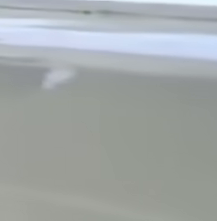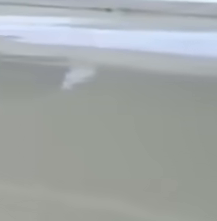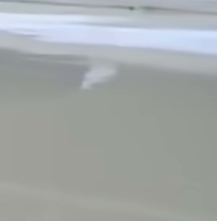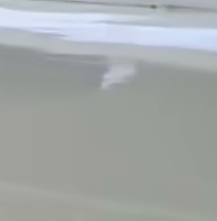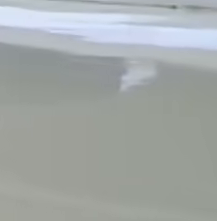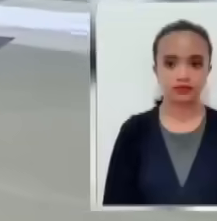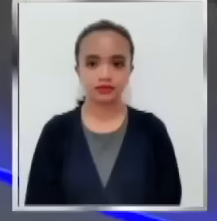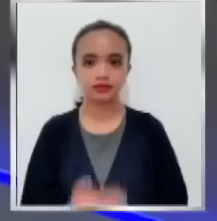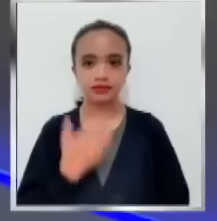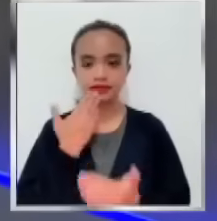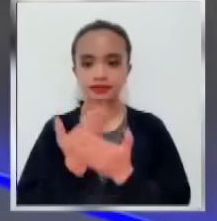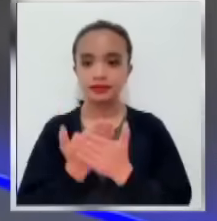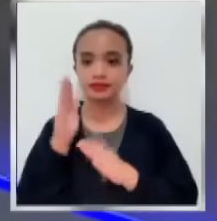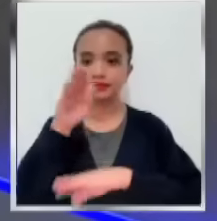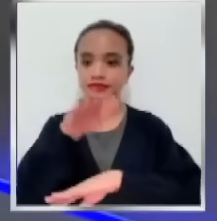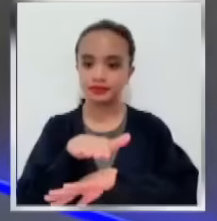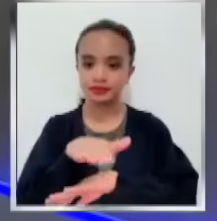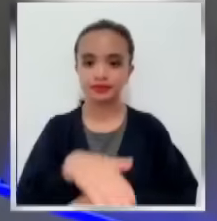Magandang hapon po.